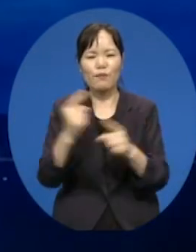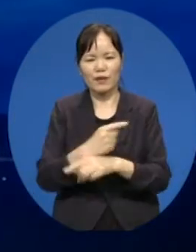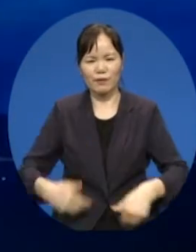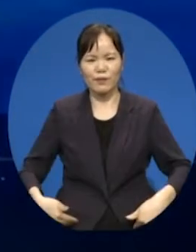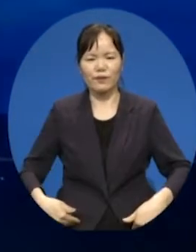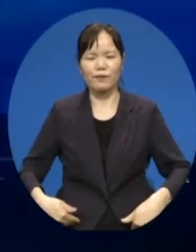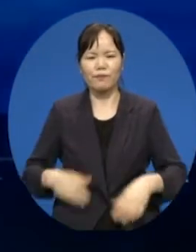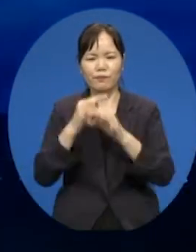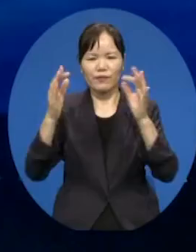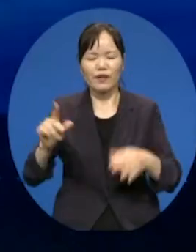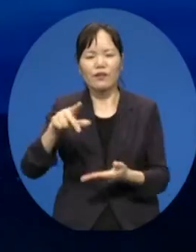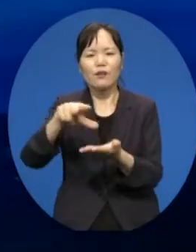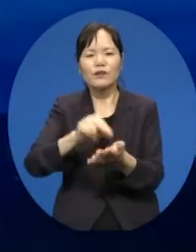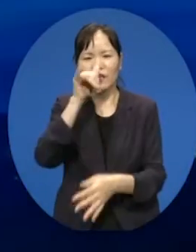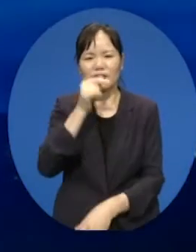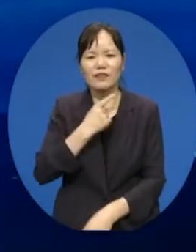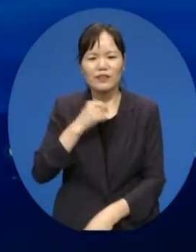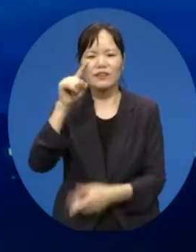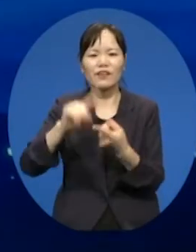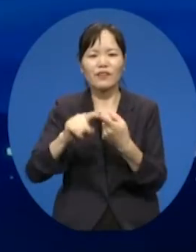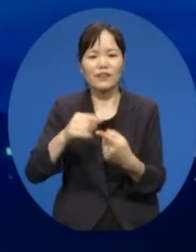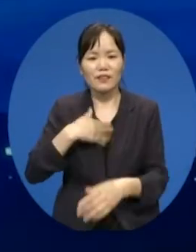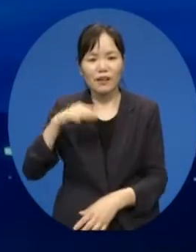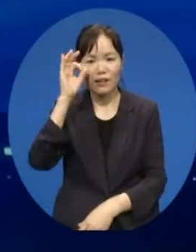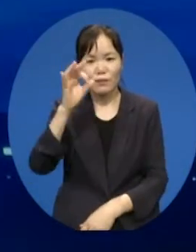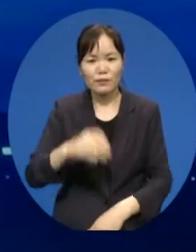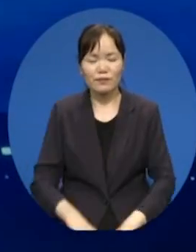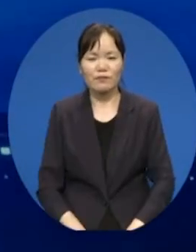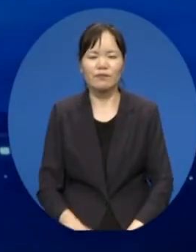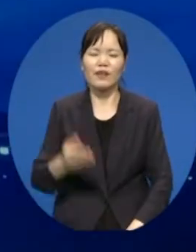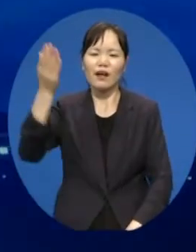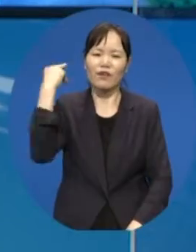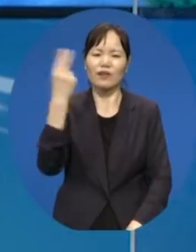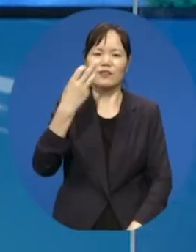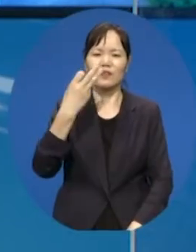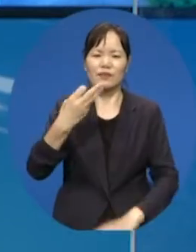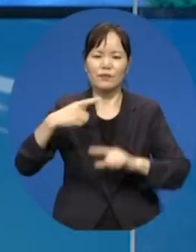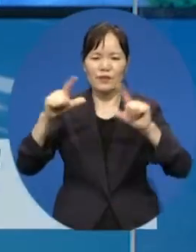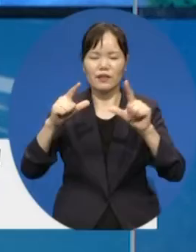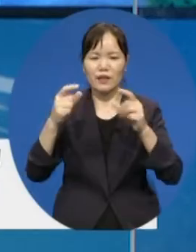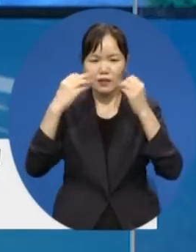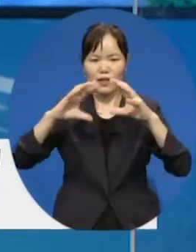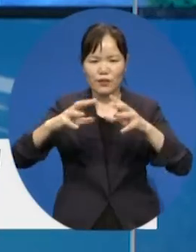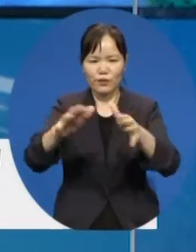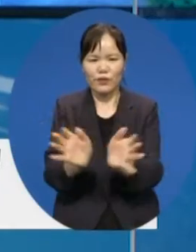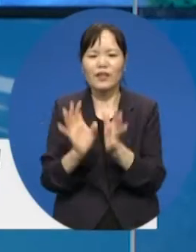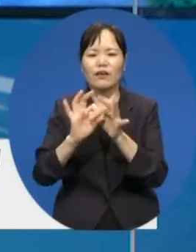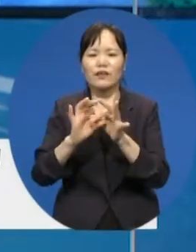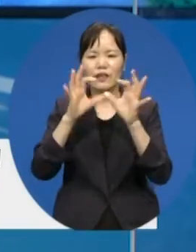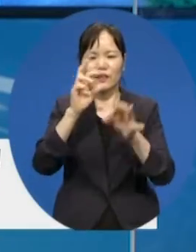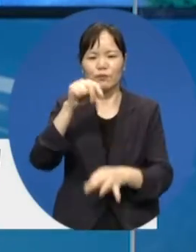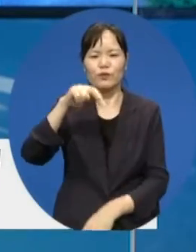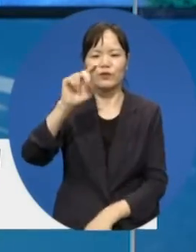분명하고요. 그러면 그동안 어떤 논란이 있었는지 그 부분도 한번 좀 짚어주시죠. 과거에 2014년에 새누리당 관계자가 김무성